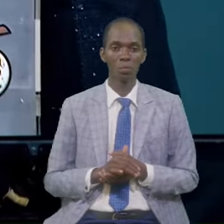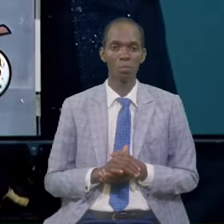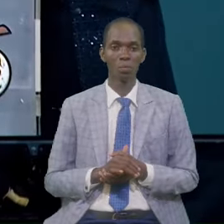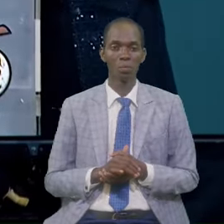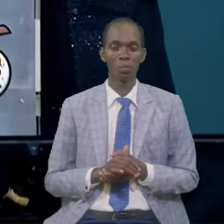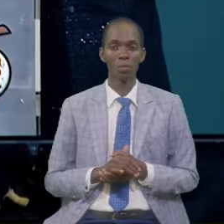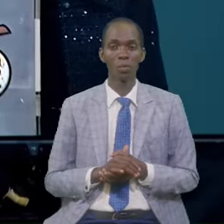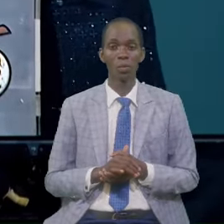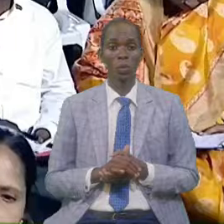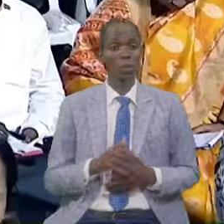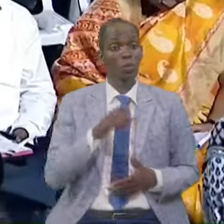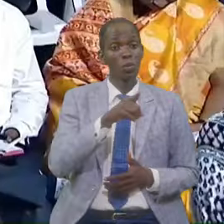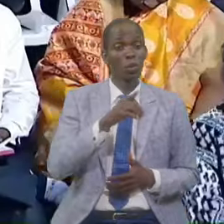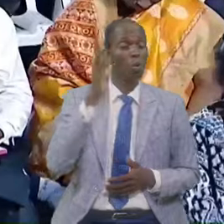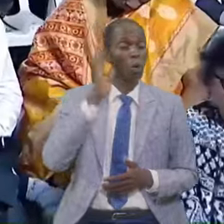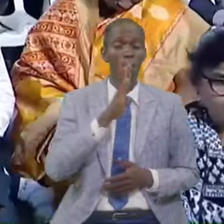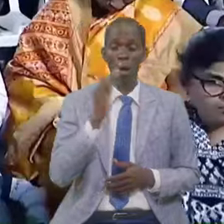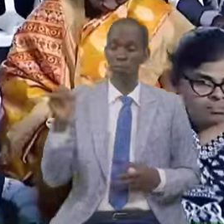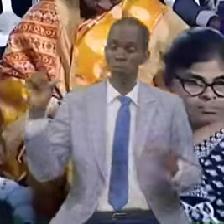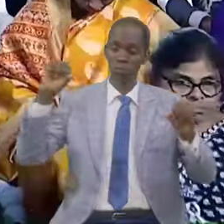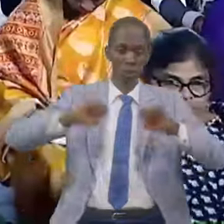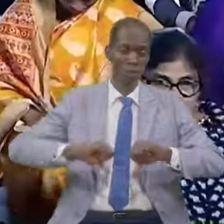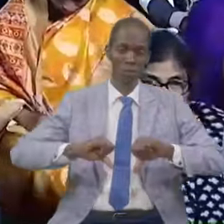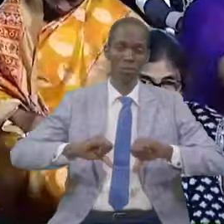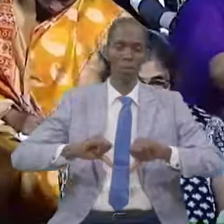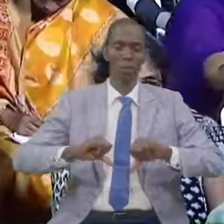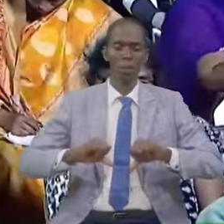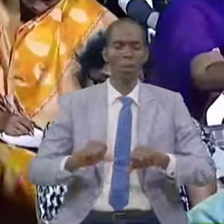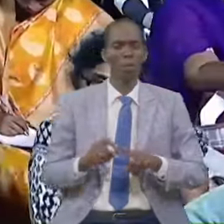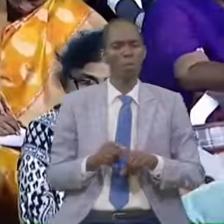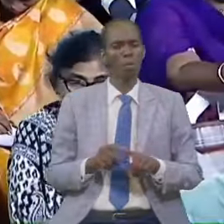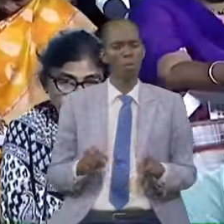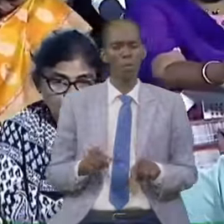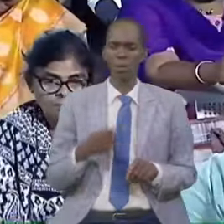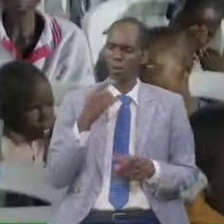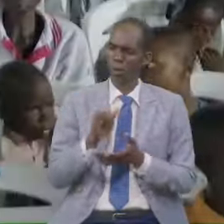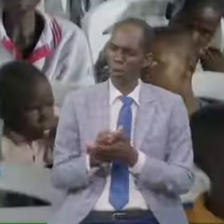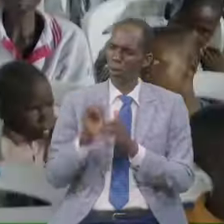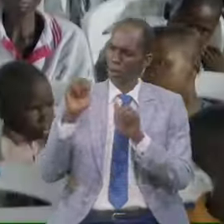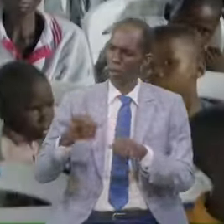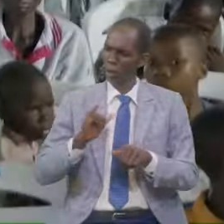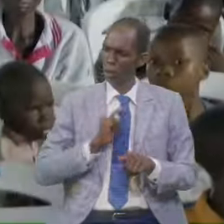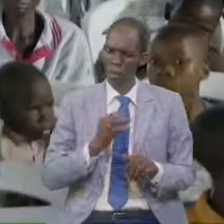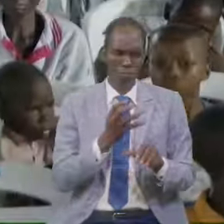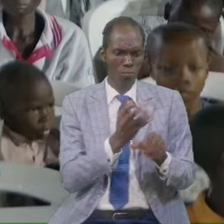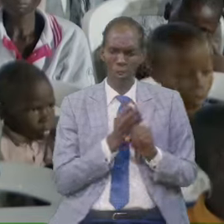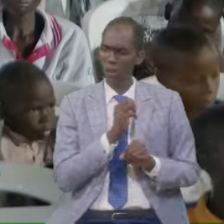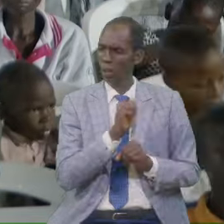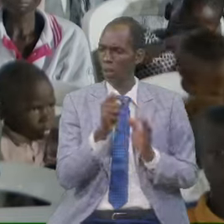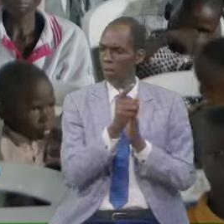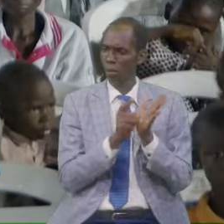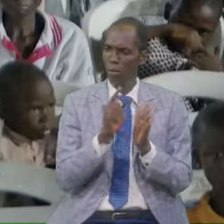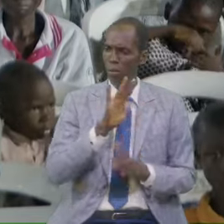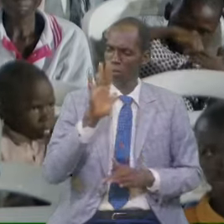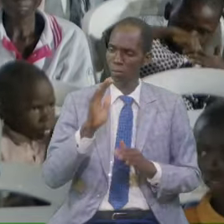be condemned. నీకు శిక్షావిధి కలుగుతుంది. Can I take a lawyer? అయితే మీరు న్యాయవాదిని కలిసారా? Can I take